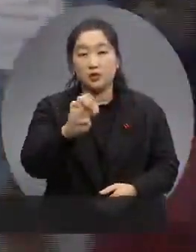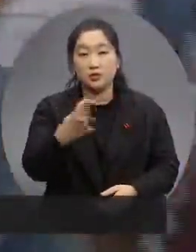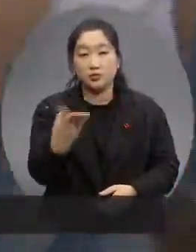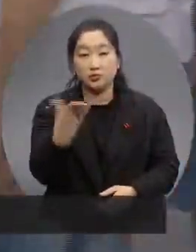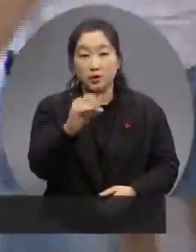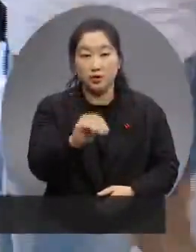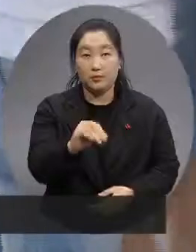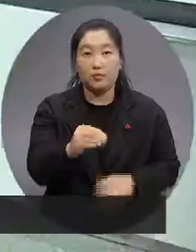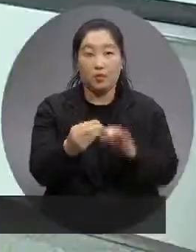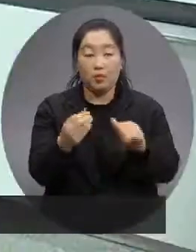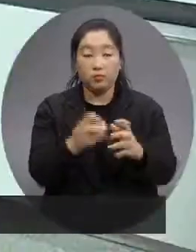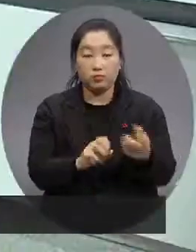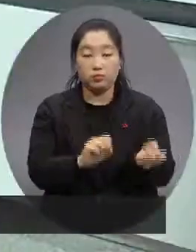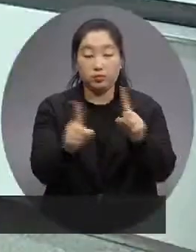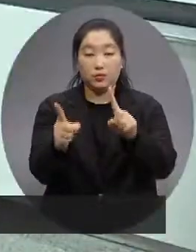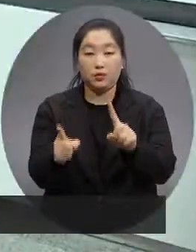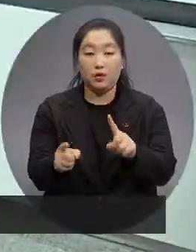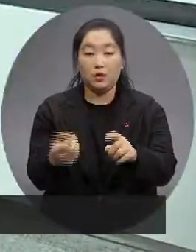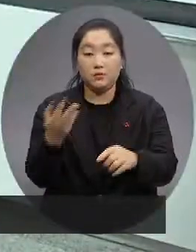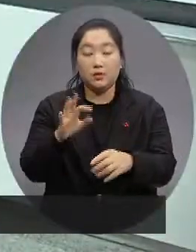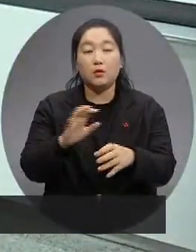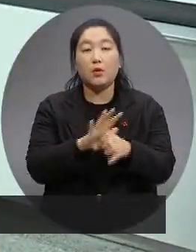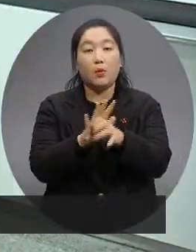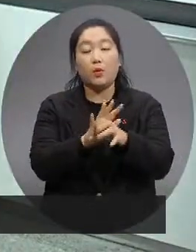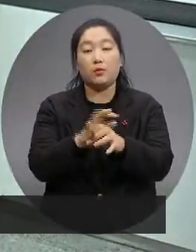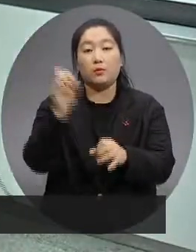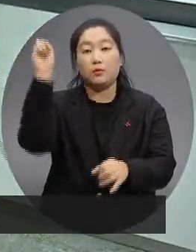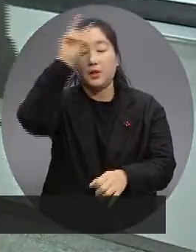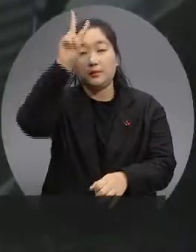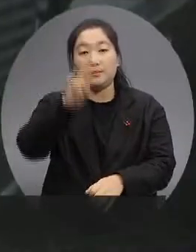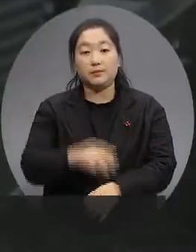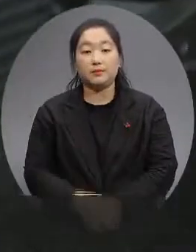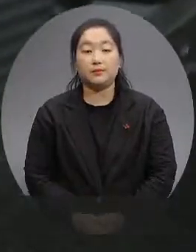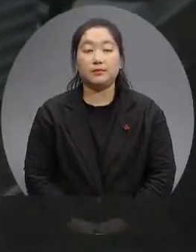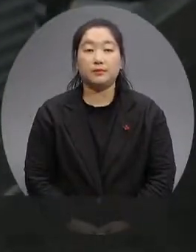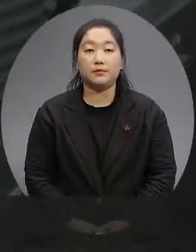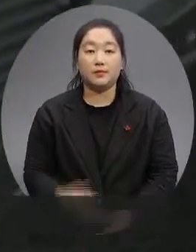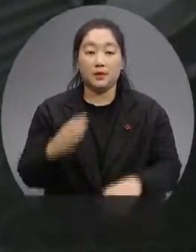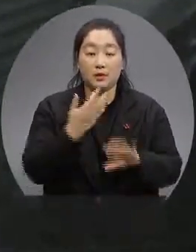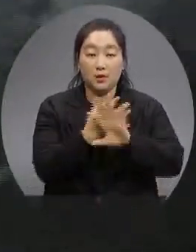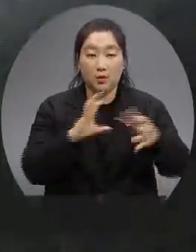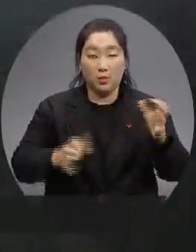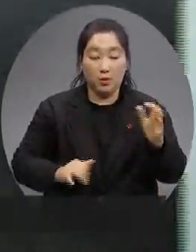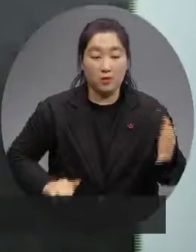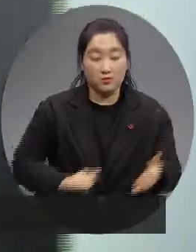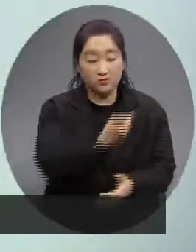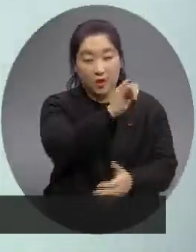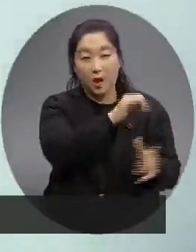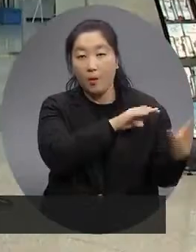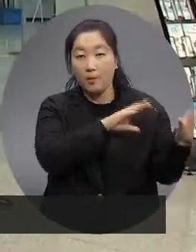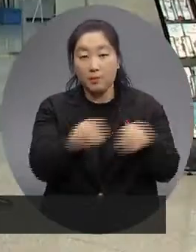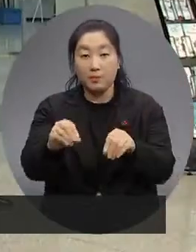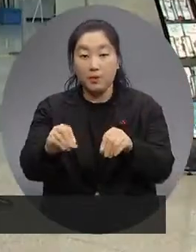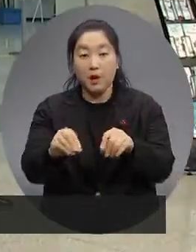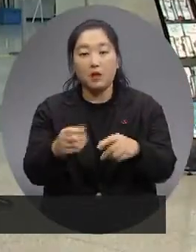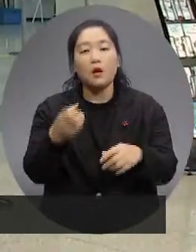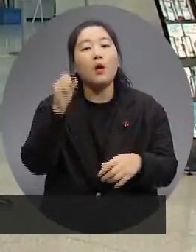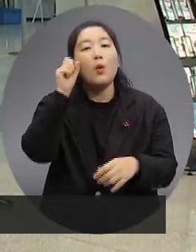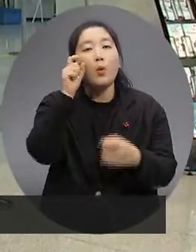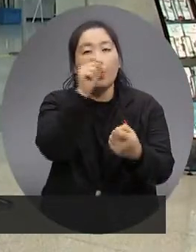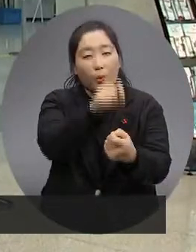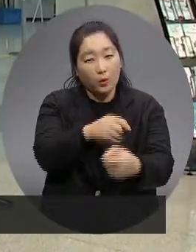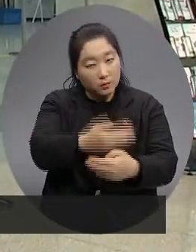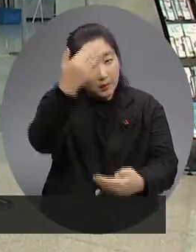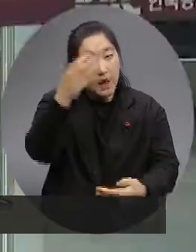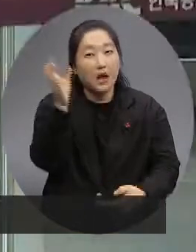명으로 회복됐습니다. 그러다 찾아온 코로나19. 국제선 운항이 완전히 중단될 때만 해도 얼마 안